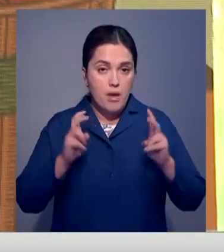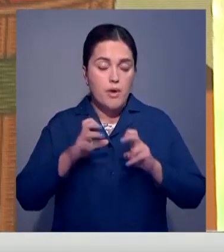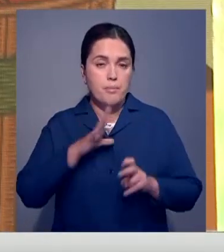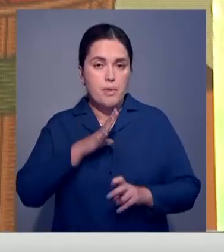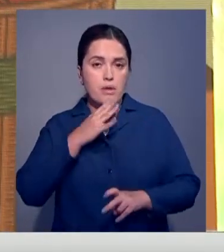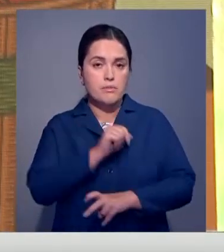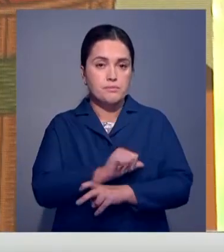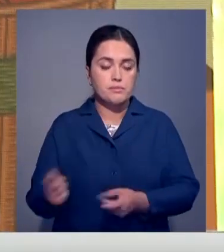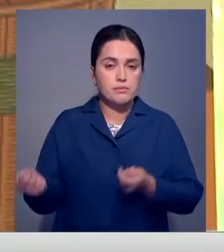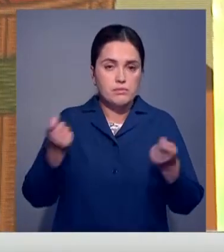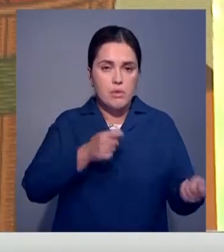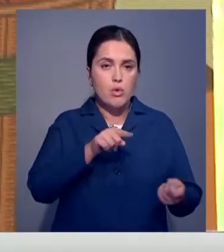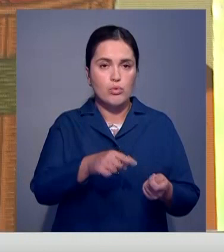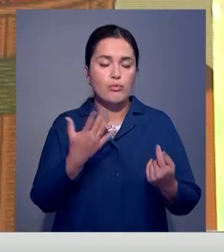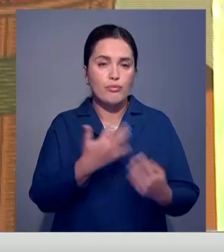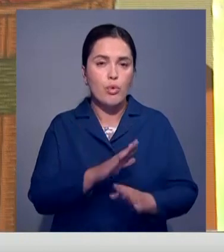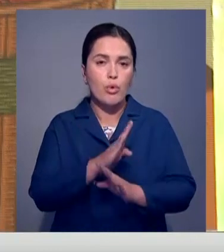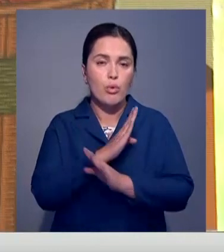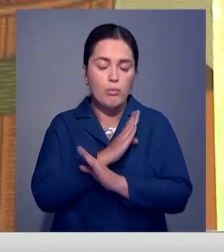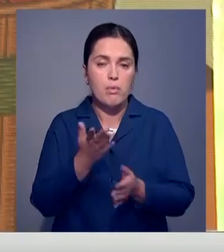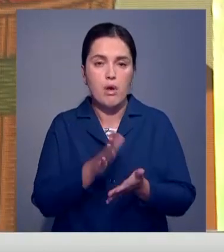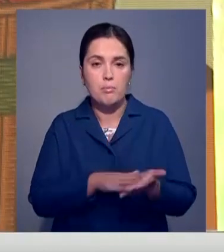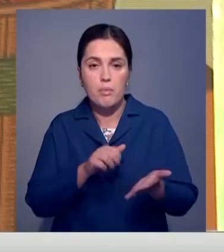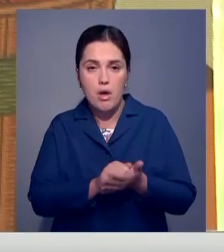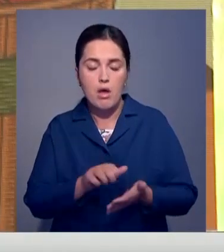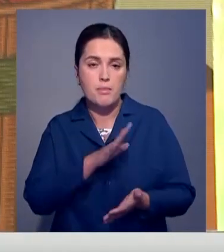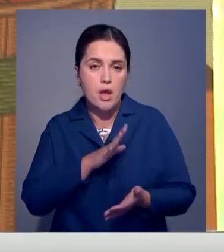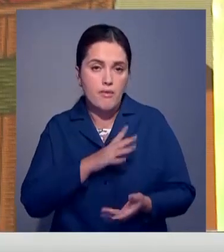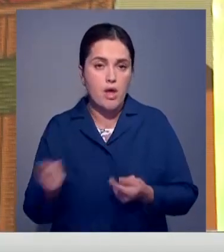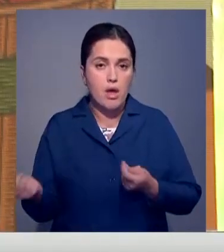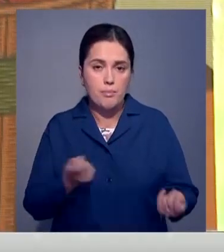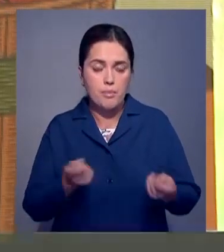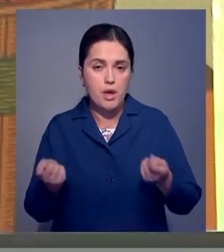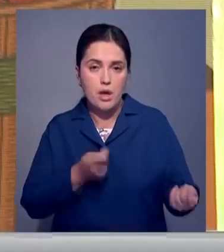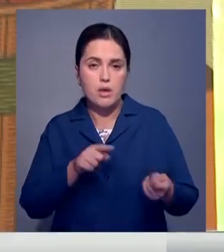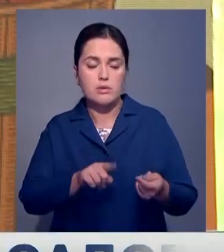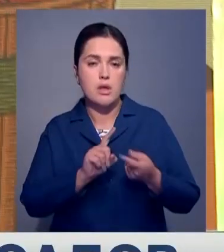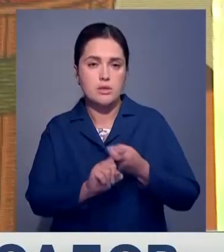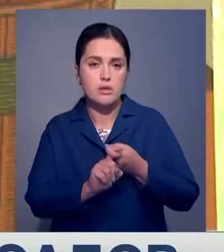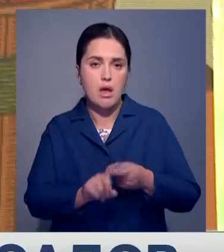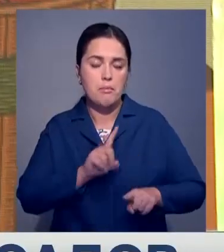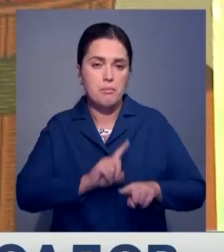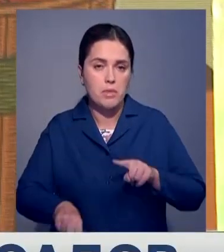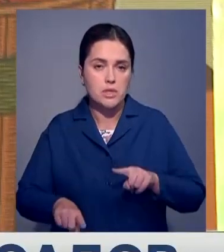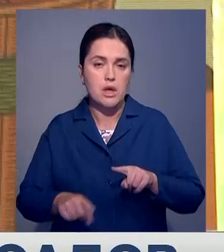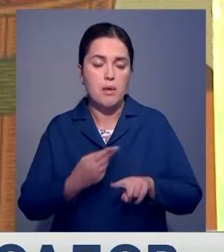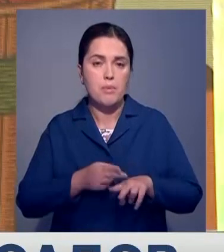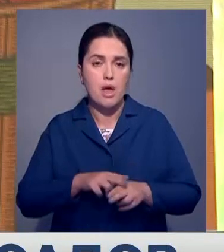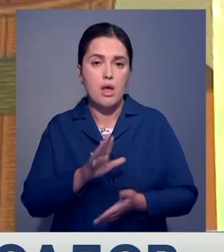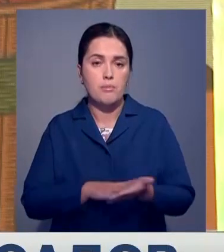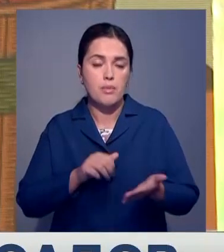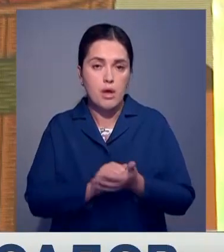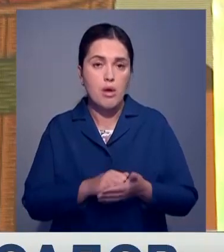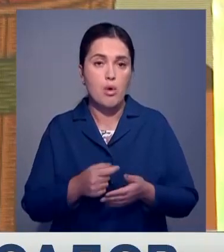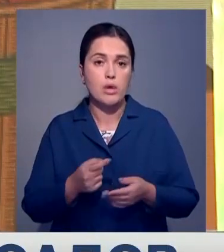материала. Завезенный в страну бактериальный ожог плодовых культур очень быстро прогрессирует, поэтому несет